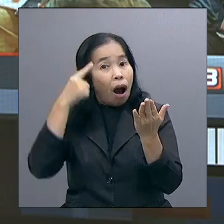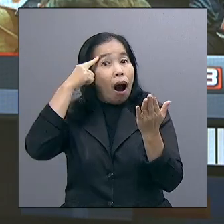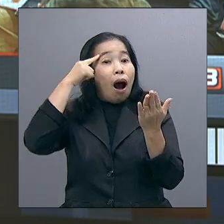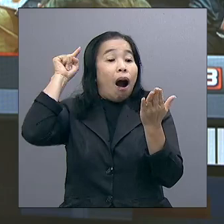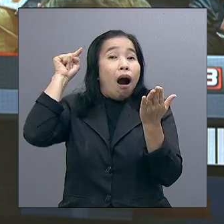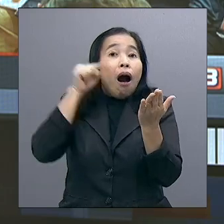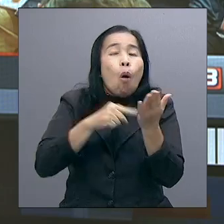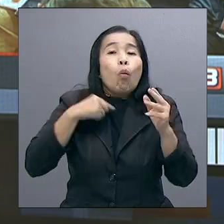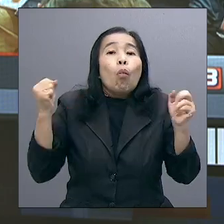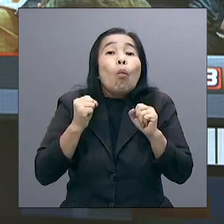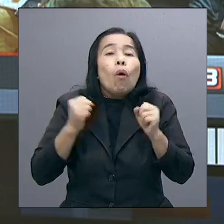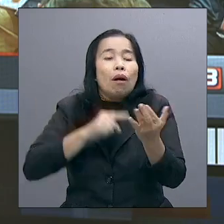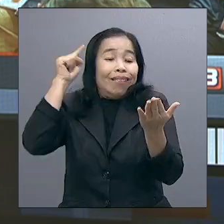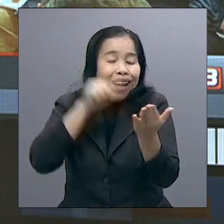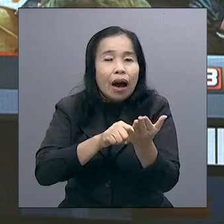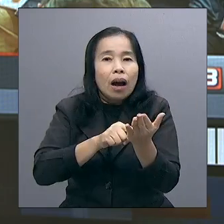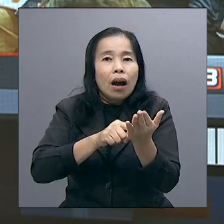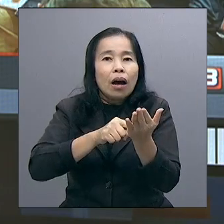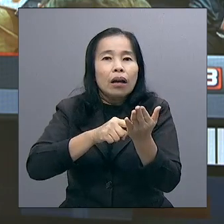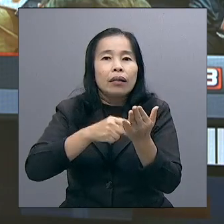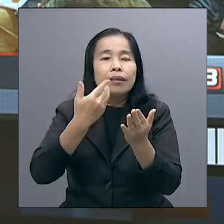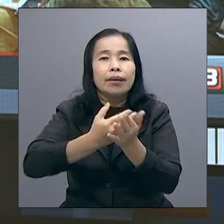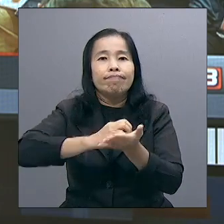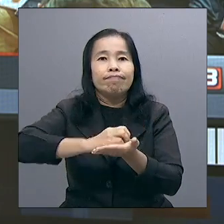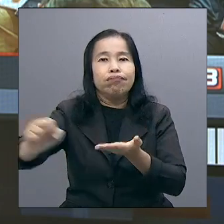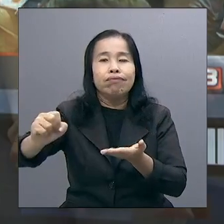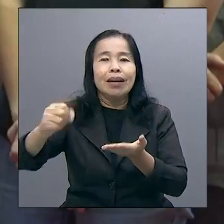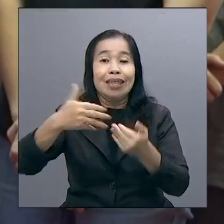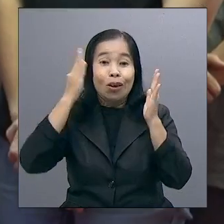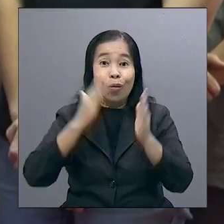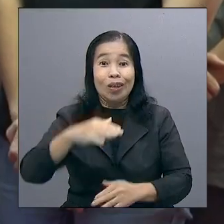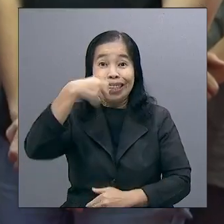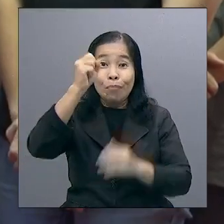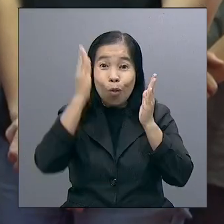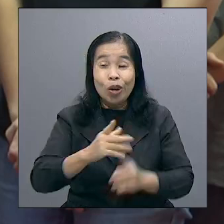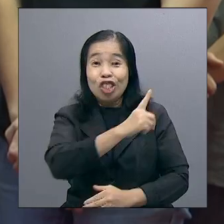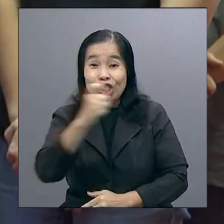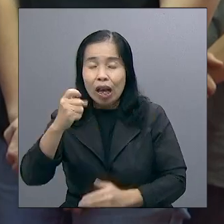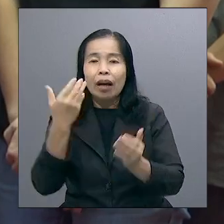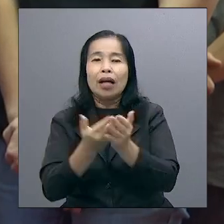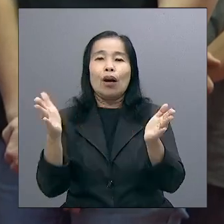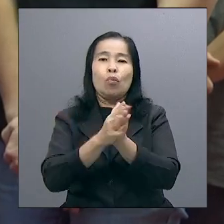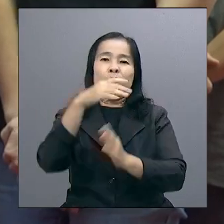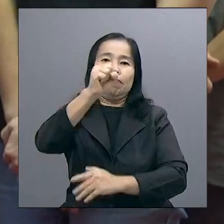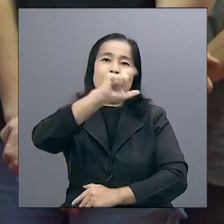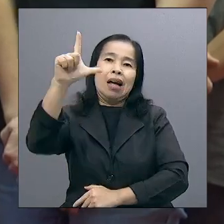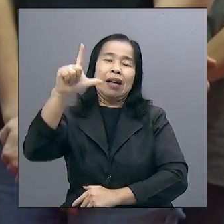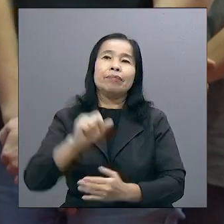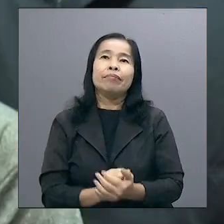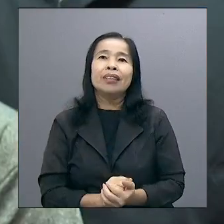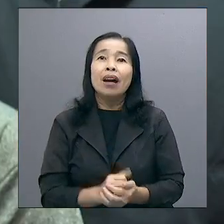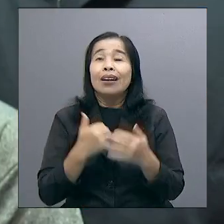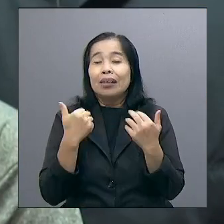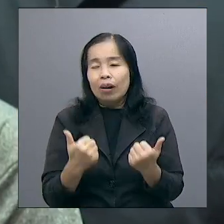ลอกดเข้าไปล่าสุดความสหายป่าไปถึง 10 ล้านบาทเรื่องรานี้นะคะ